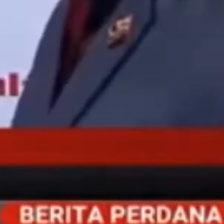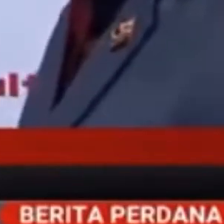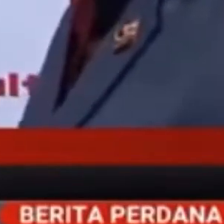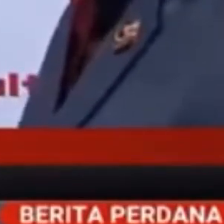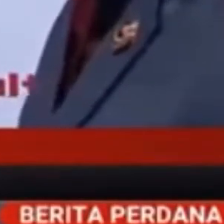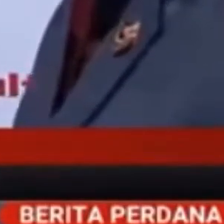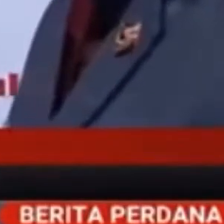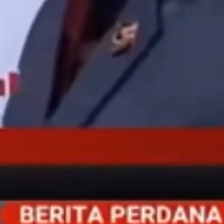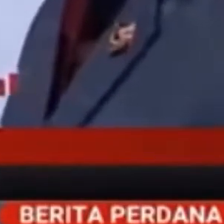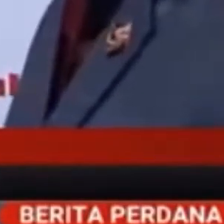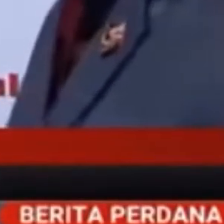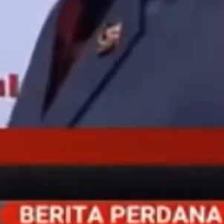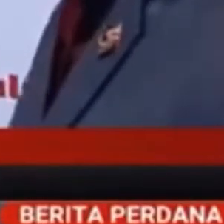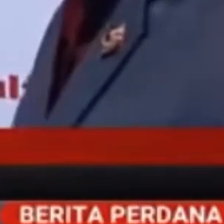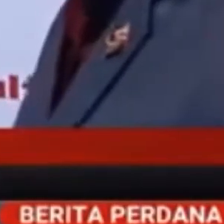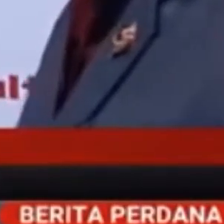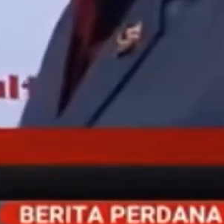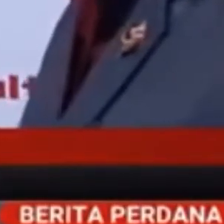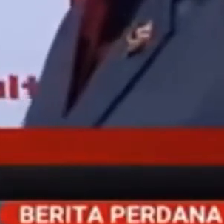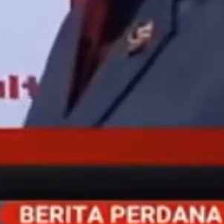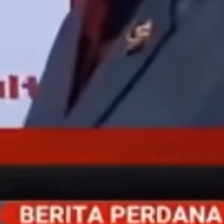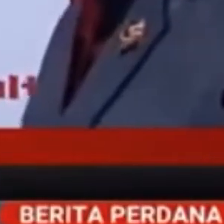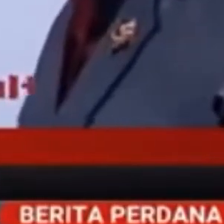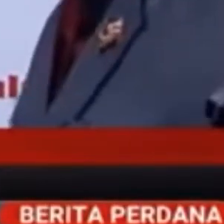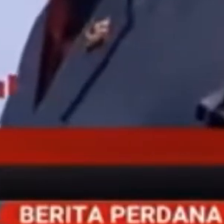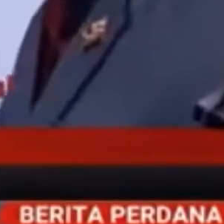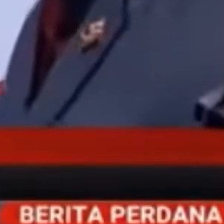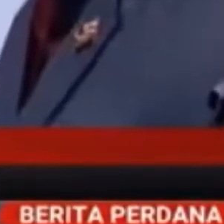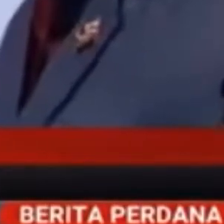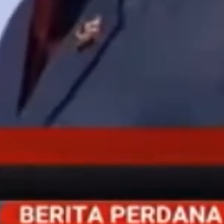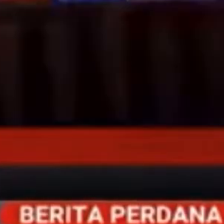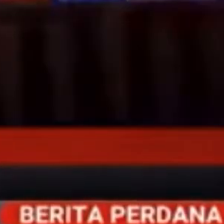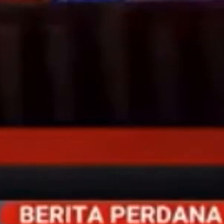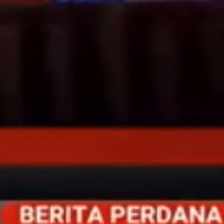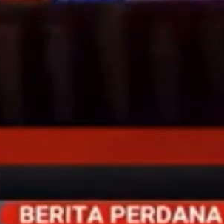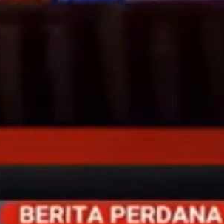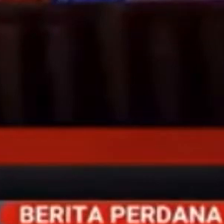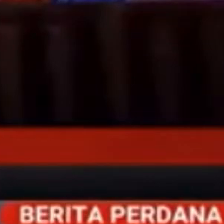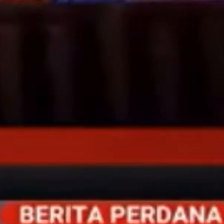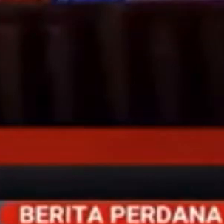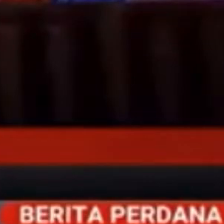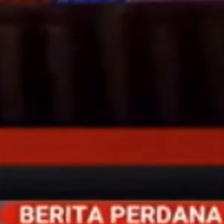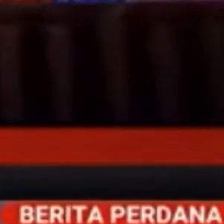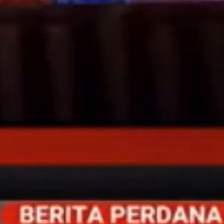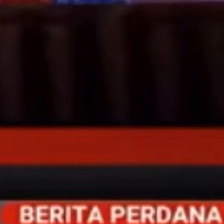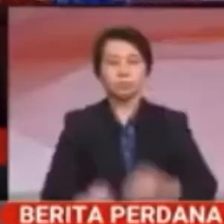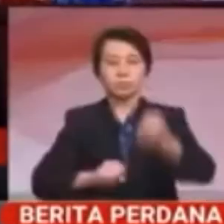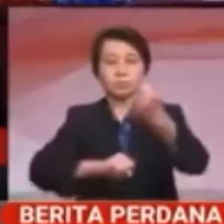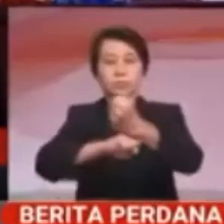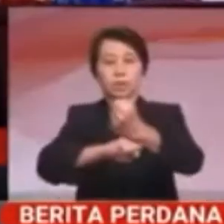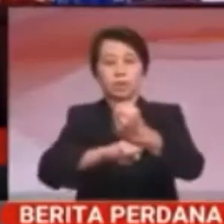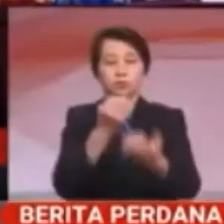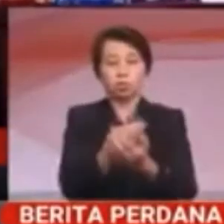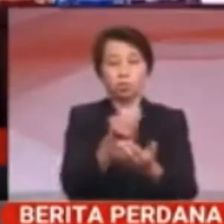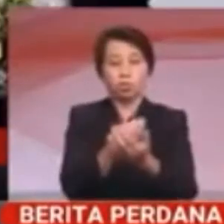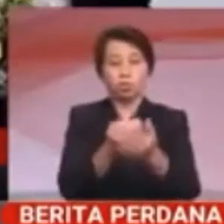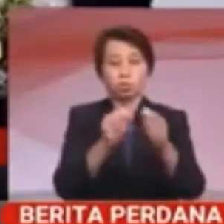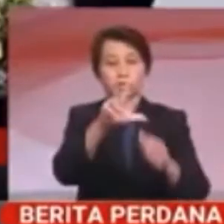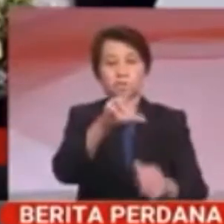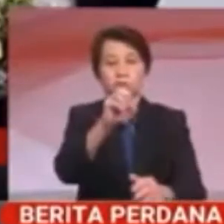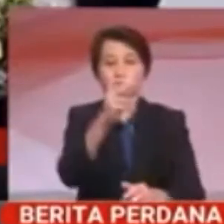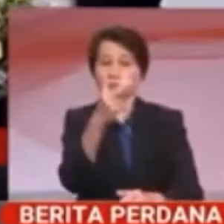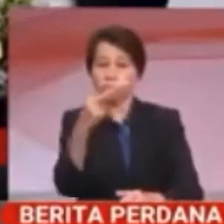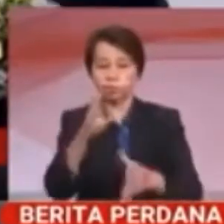B yang memudahkan berkombinasi bersama pasukan Malaysian Def Tiger ini. Antara tajaan diterima berupa wang tunai RM30